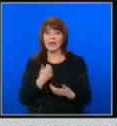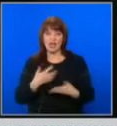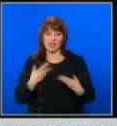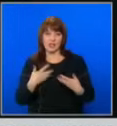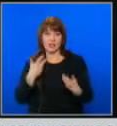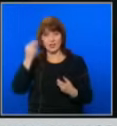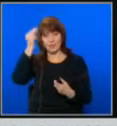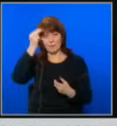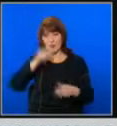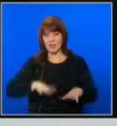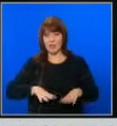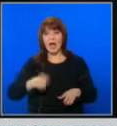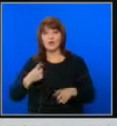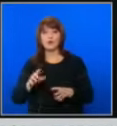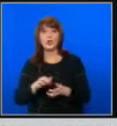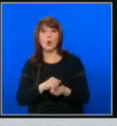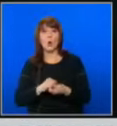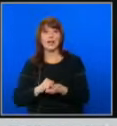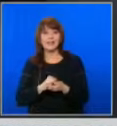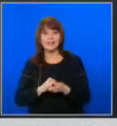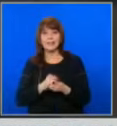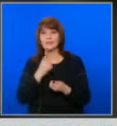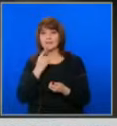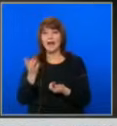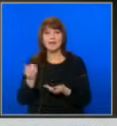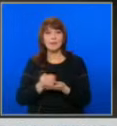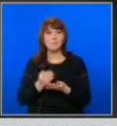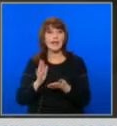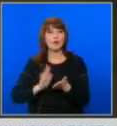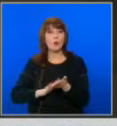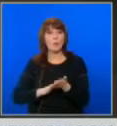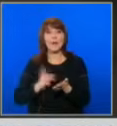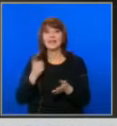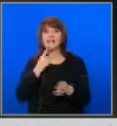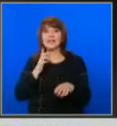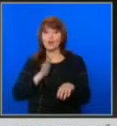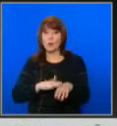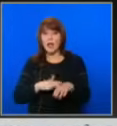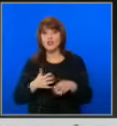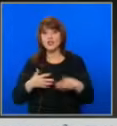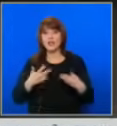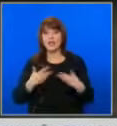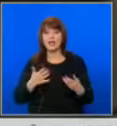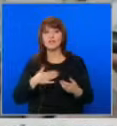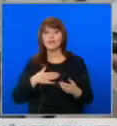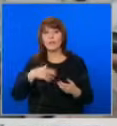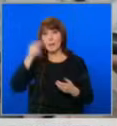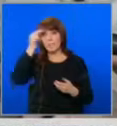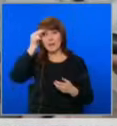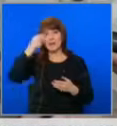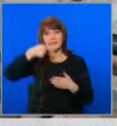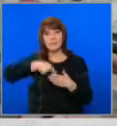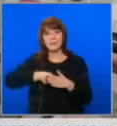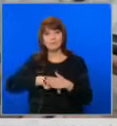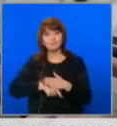българско гражданство а другите са организирали придобиване на документи с които да се доказва че желаещите имат български корени просто